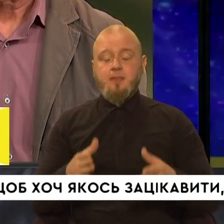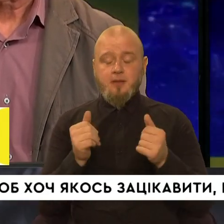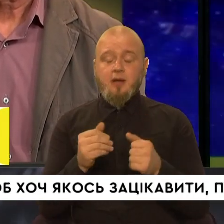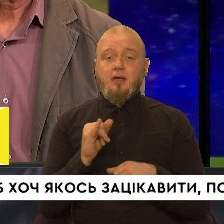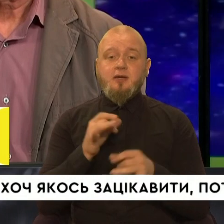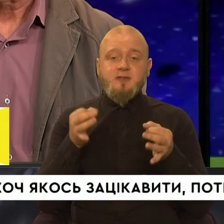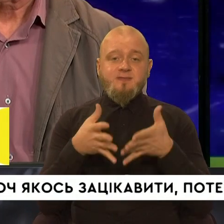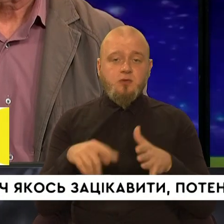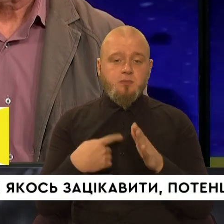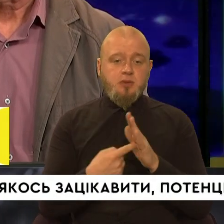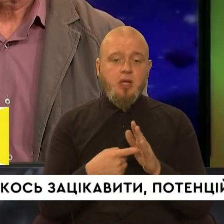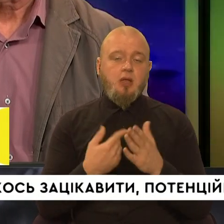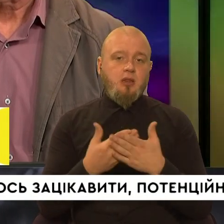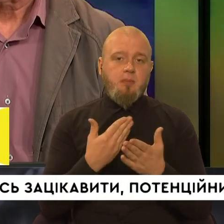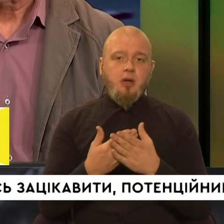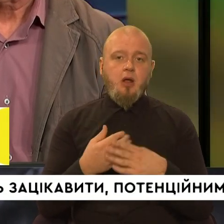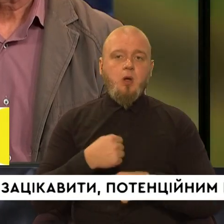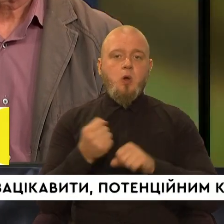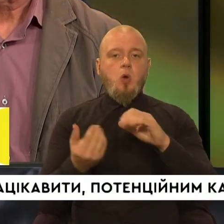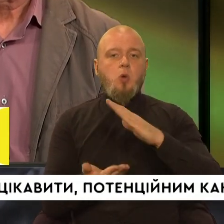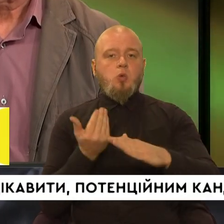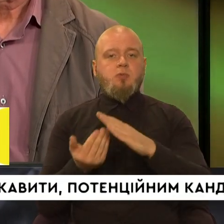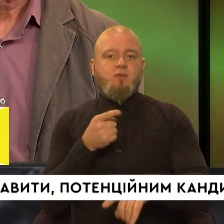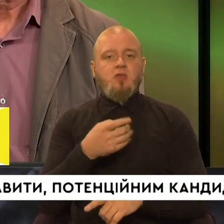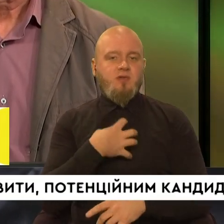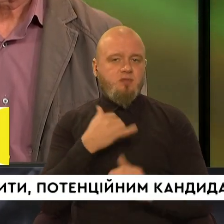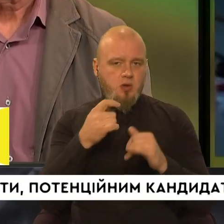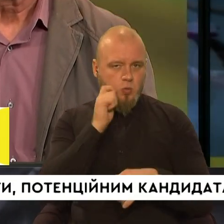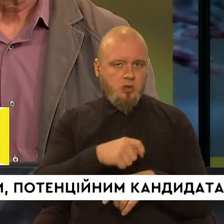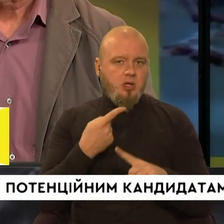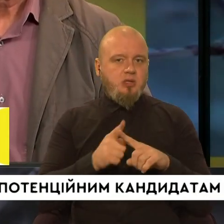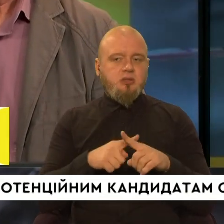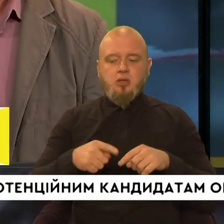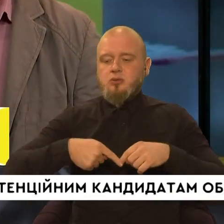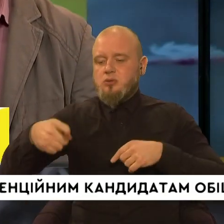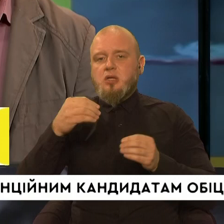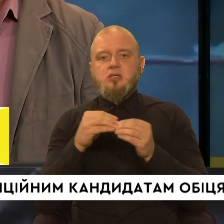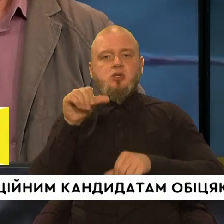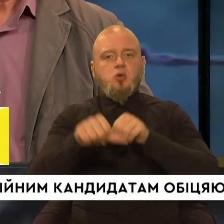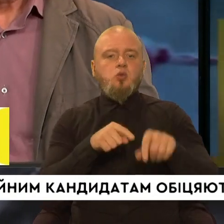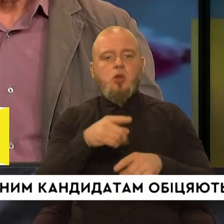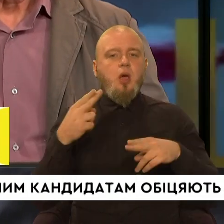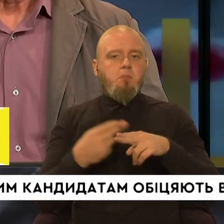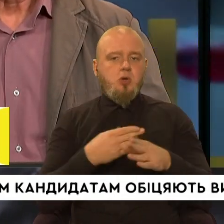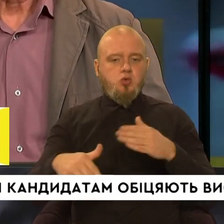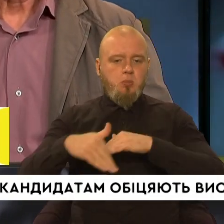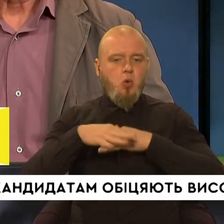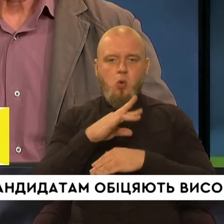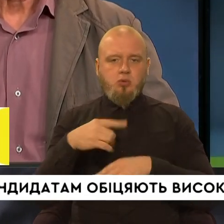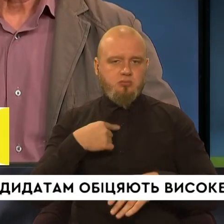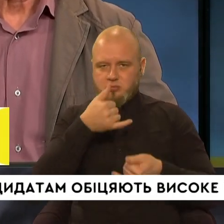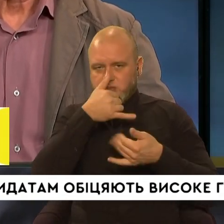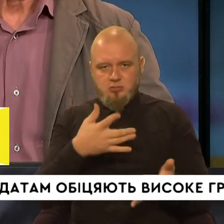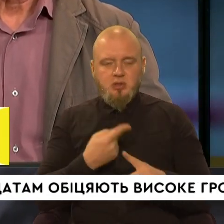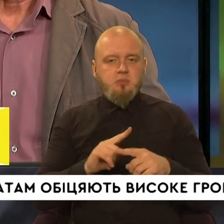ну і звісно, питання, наприклад, розмінування, вони важливі для України, це на десятки років, і тут без допомоги ООН нам не обійтись ніяк.